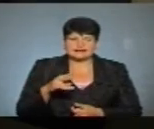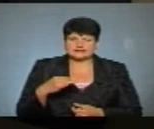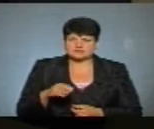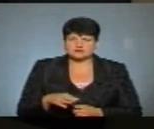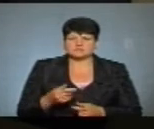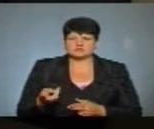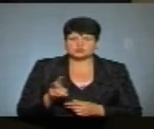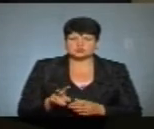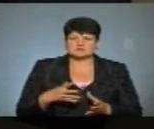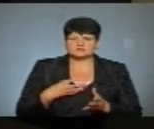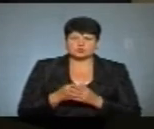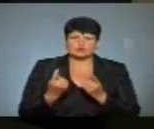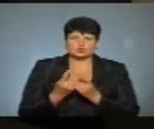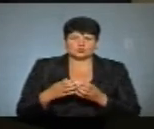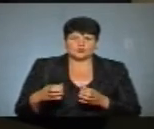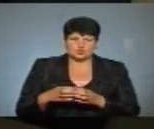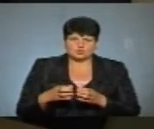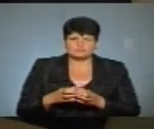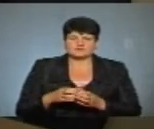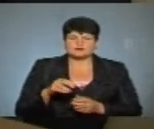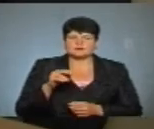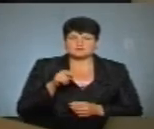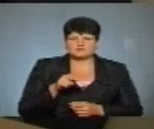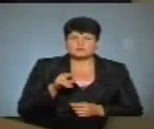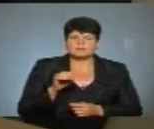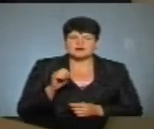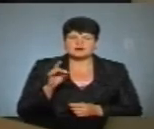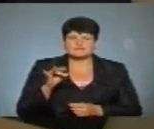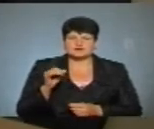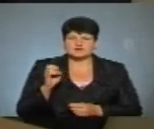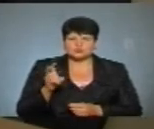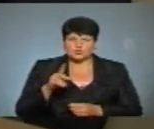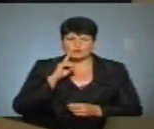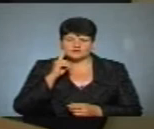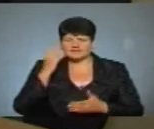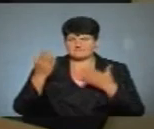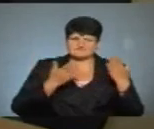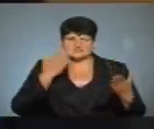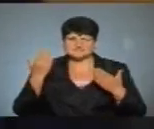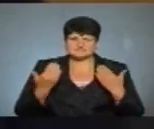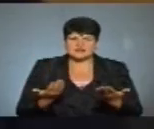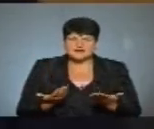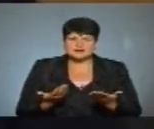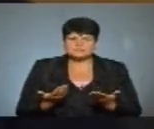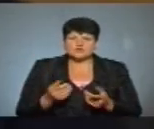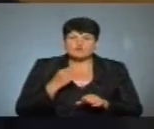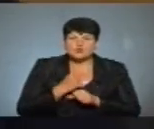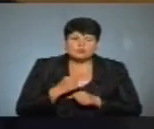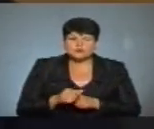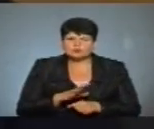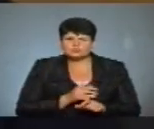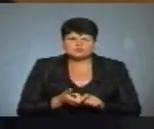своїм одногрупником, другом Павлом Парфенюком. Молоді, веселі, спраглі до знань. Він в роботі був